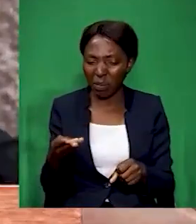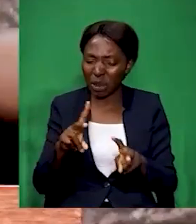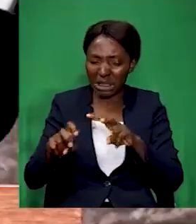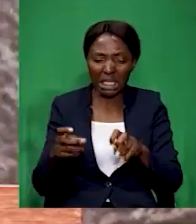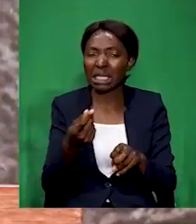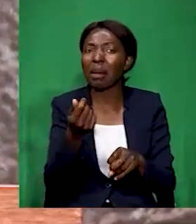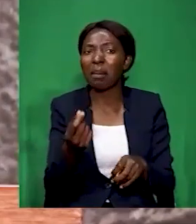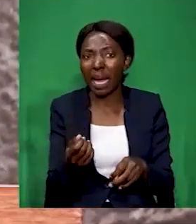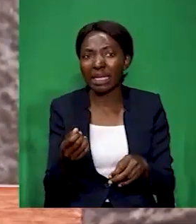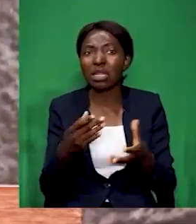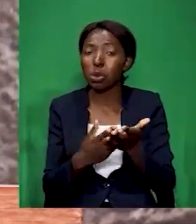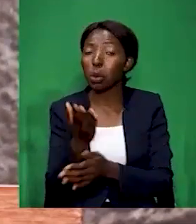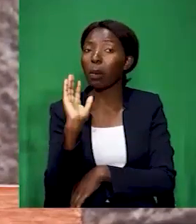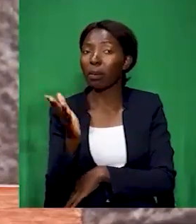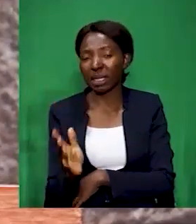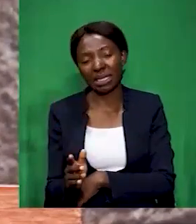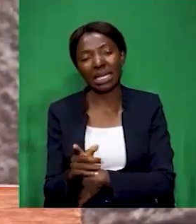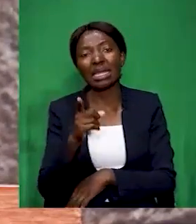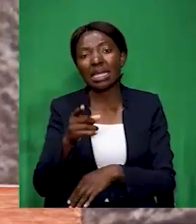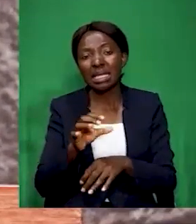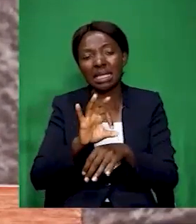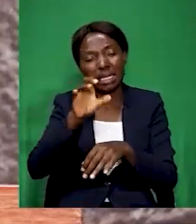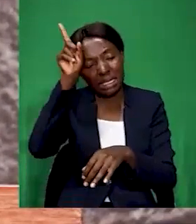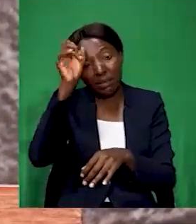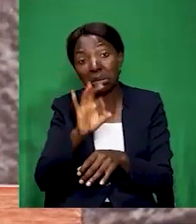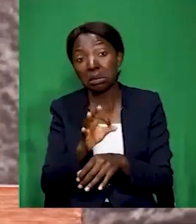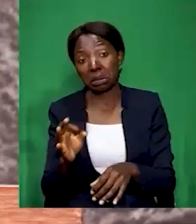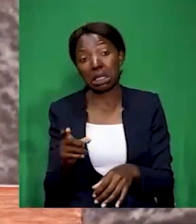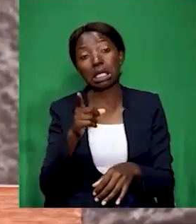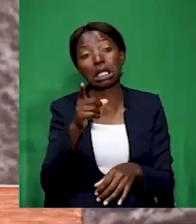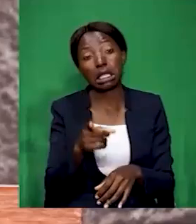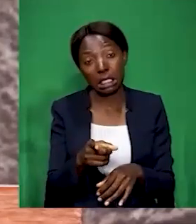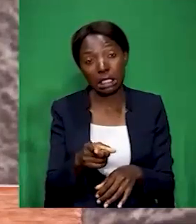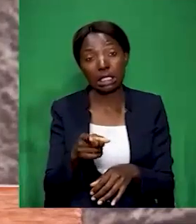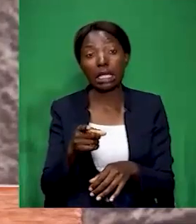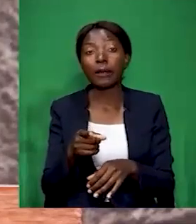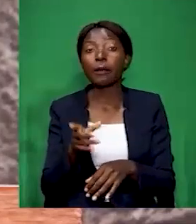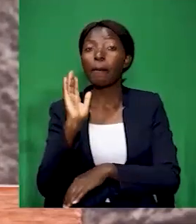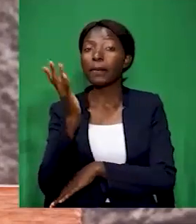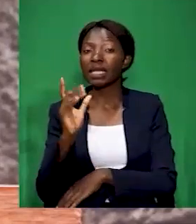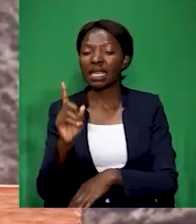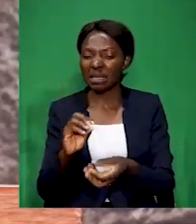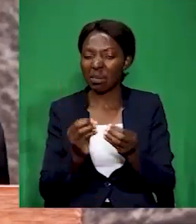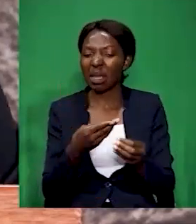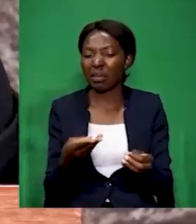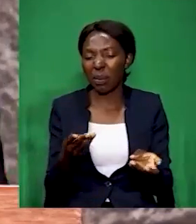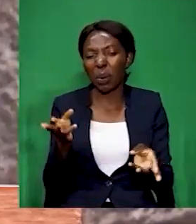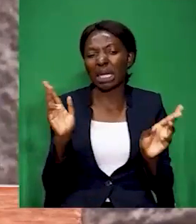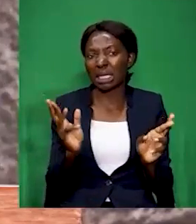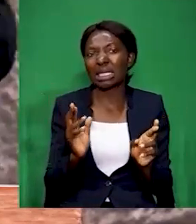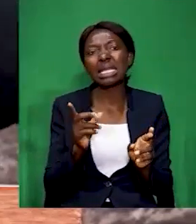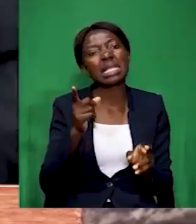ndaramo nekurarama nevhangeri mweyai vhangeri iri rekungoti vanhu vaite mari